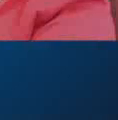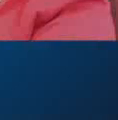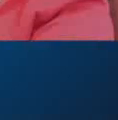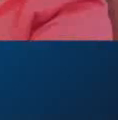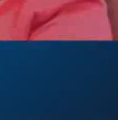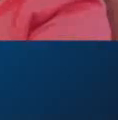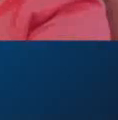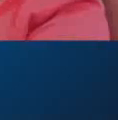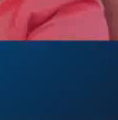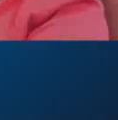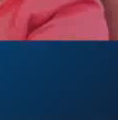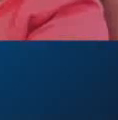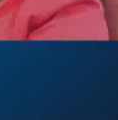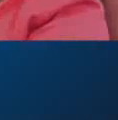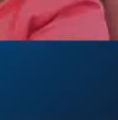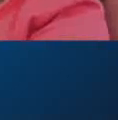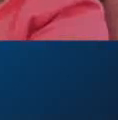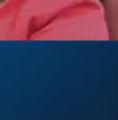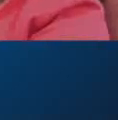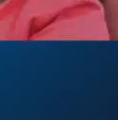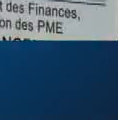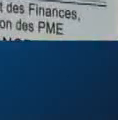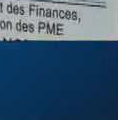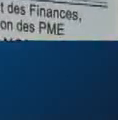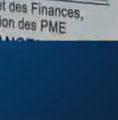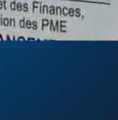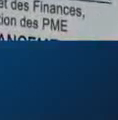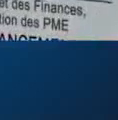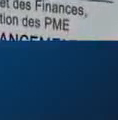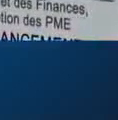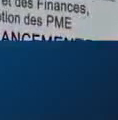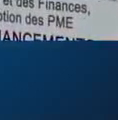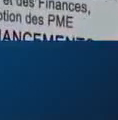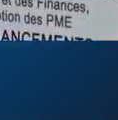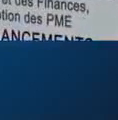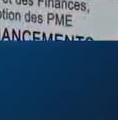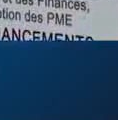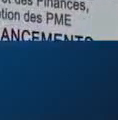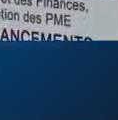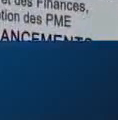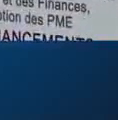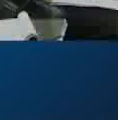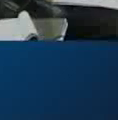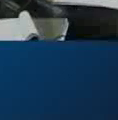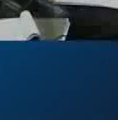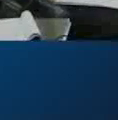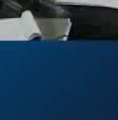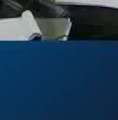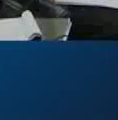du collectif national des centres de gestion agréés de Côte d'Ivoire.